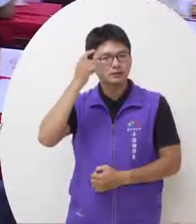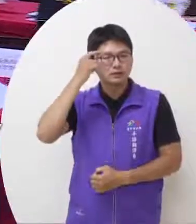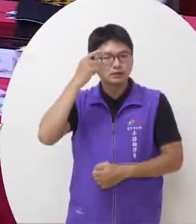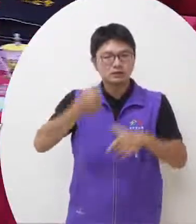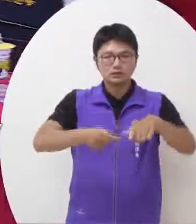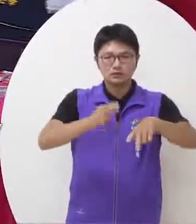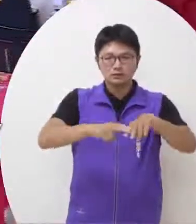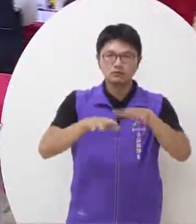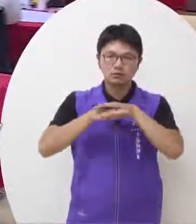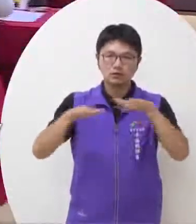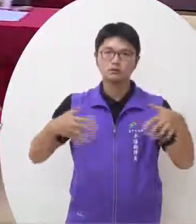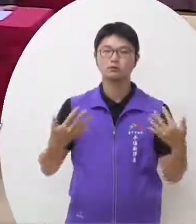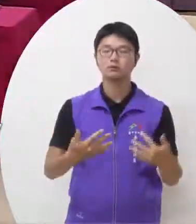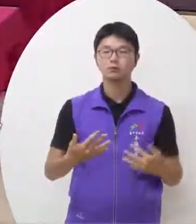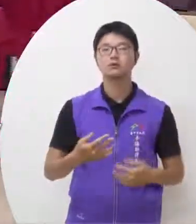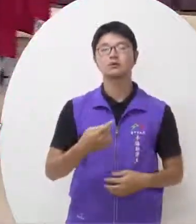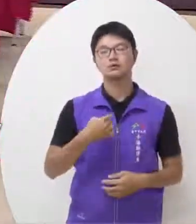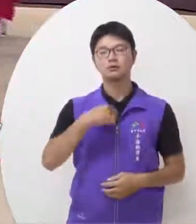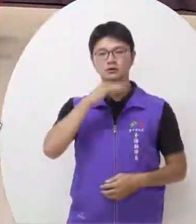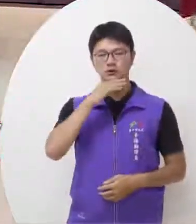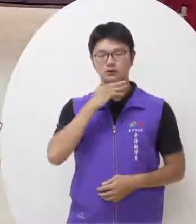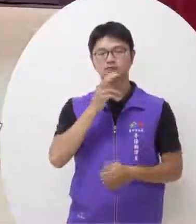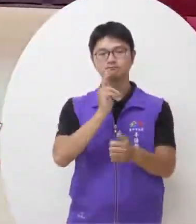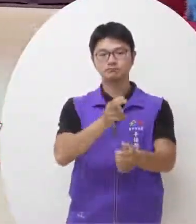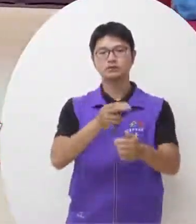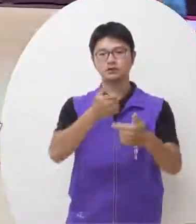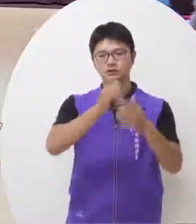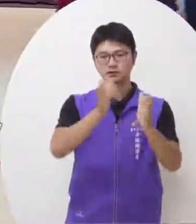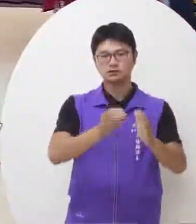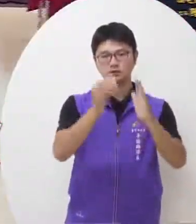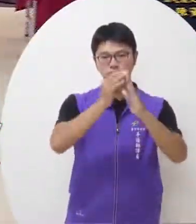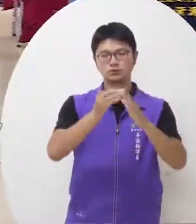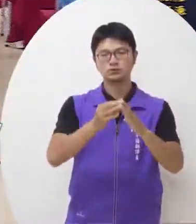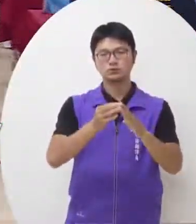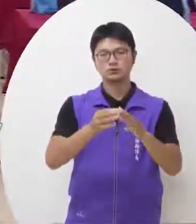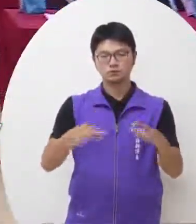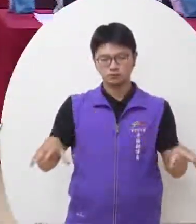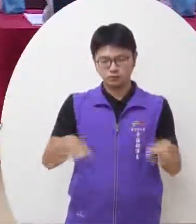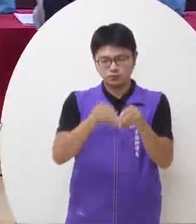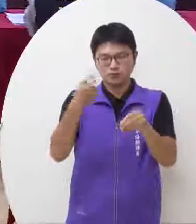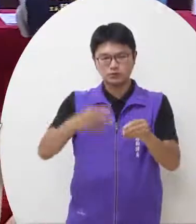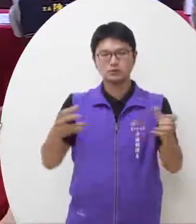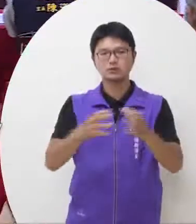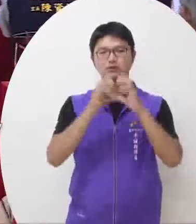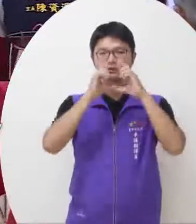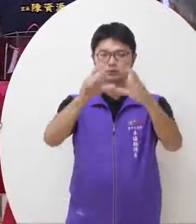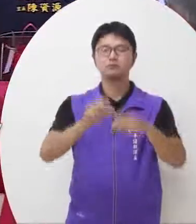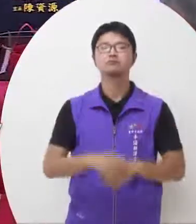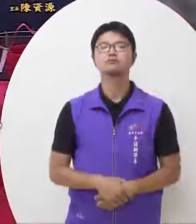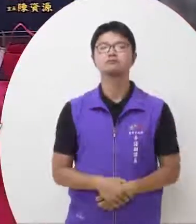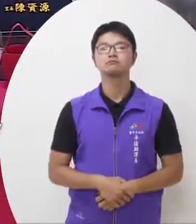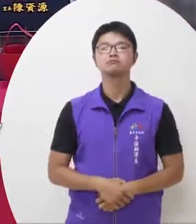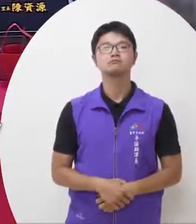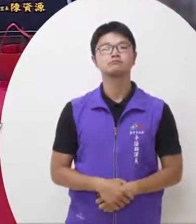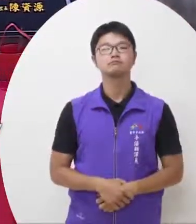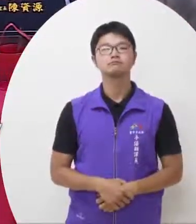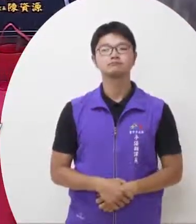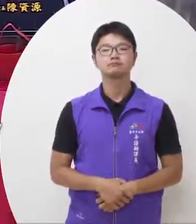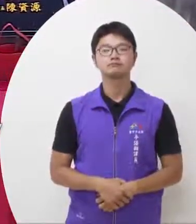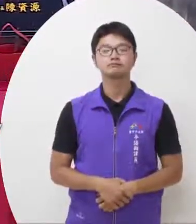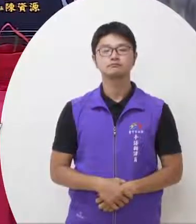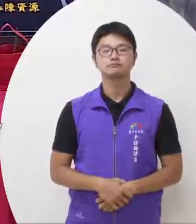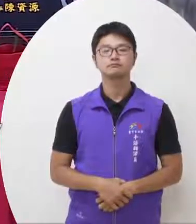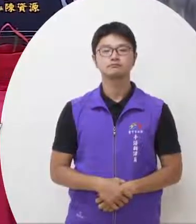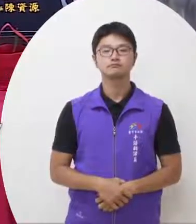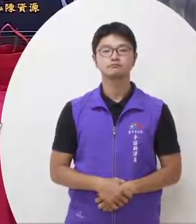哈，那我们怎么样建立机制，待会一并答复。接下来那个中华里长哈，然后接下来是